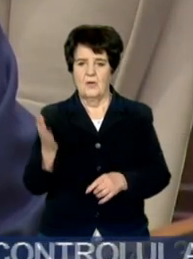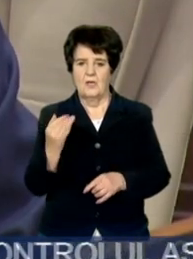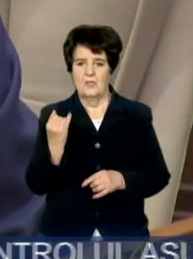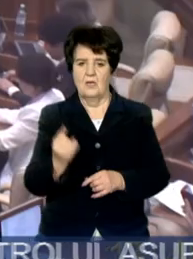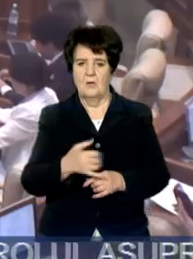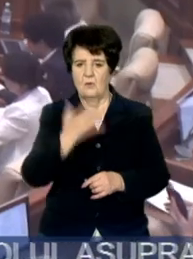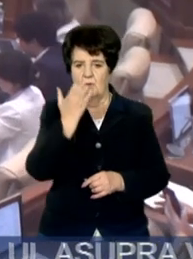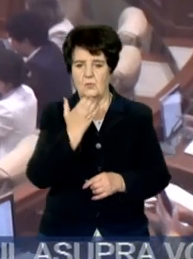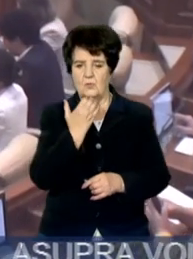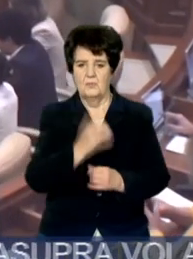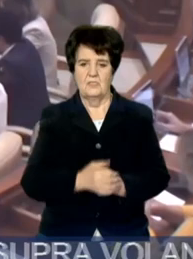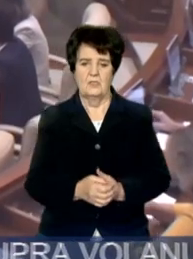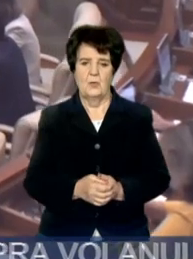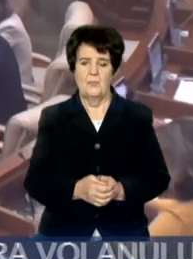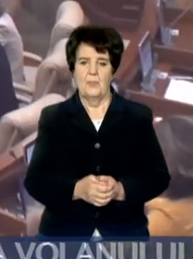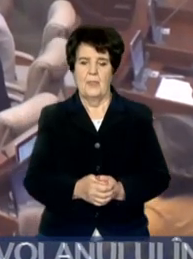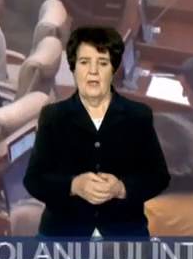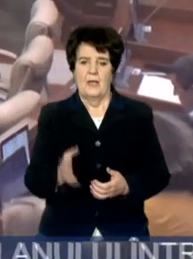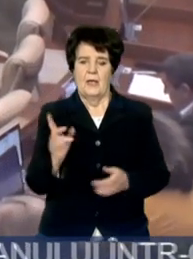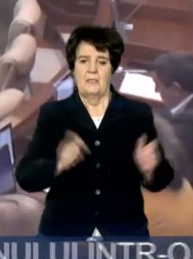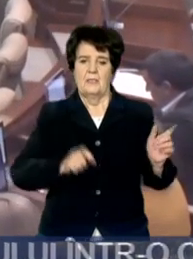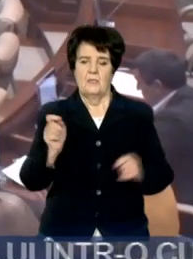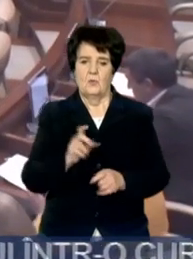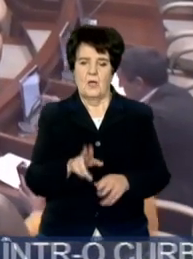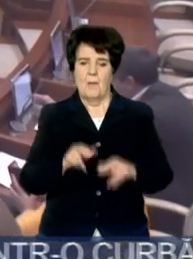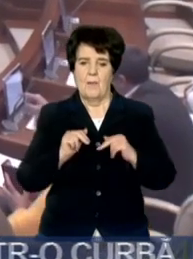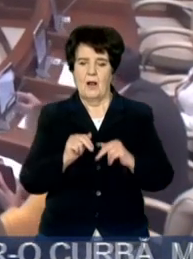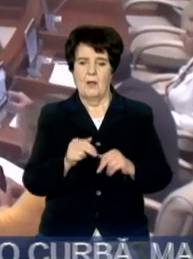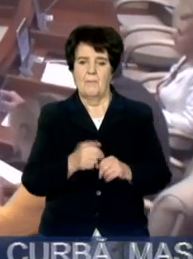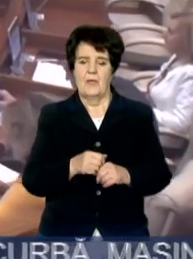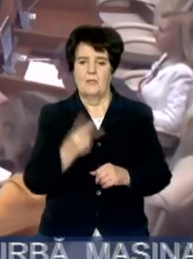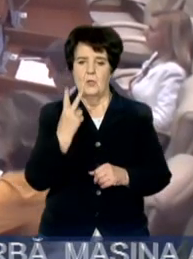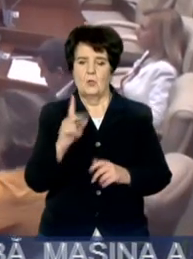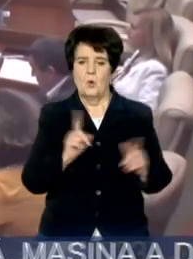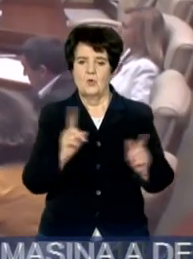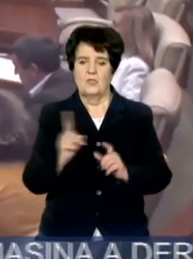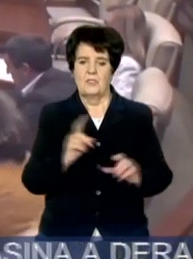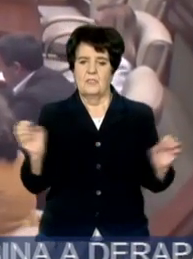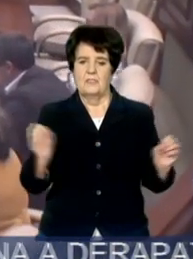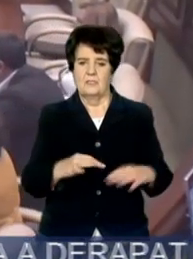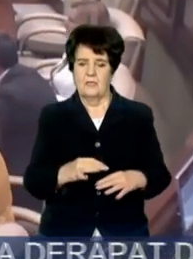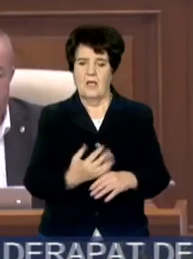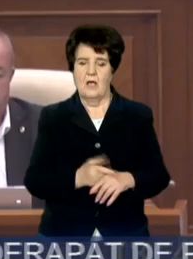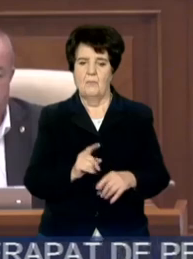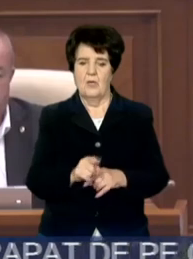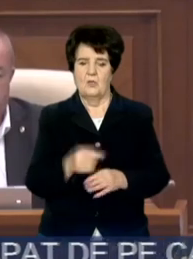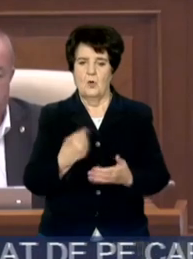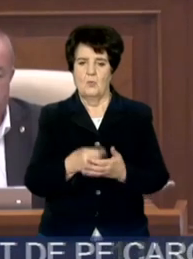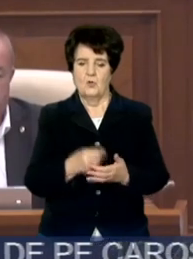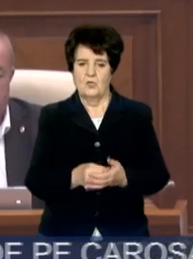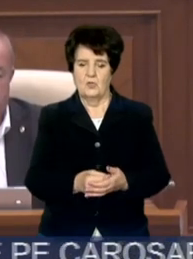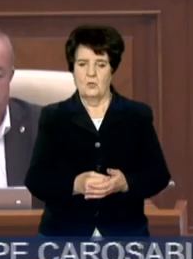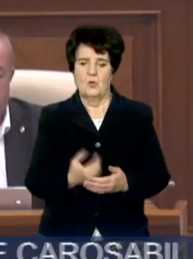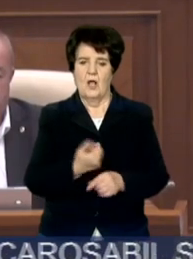Mulțumesc înainte de sesiunea ordina Parlamentului s a întrunite în două ședințe extraordinare pentru rectificarea bugetului